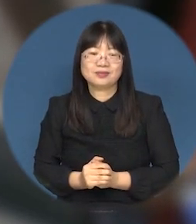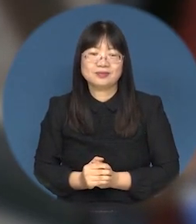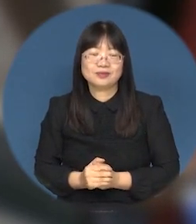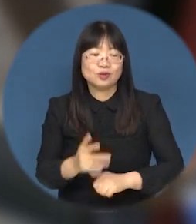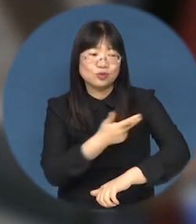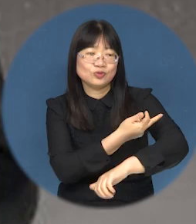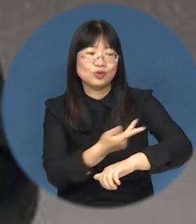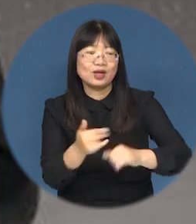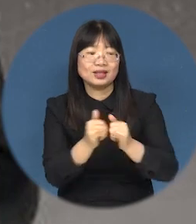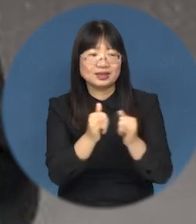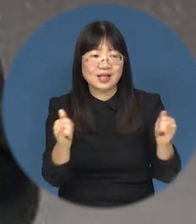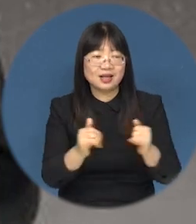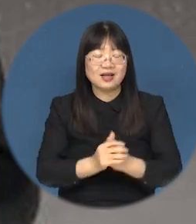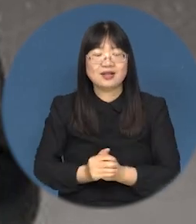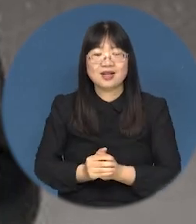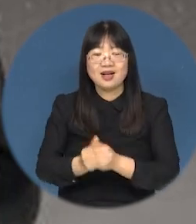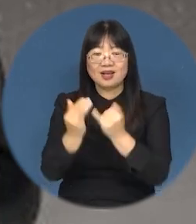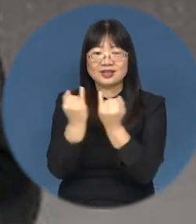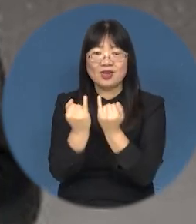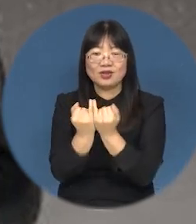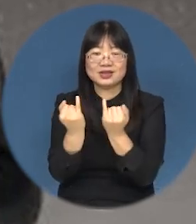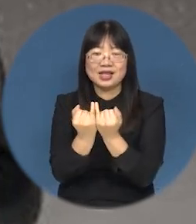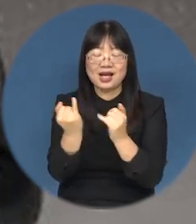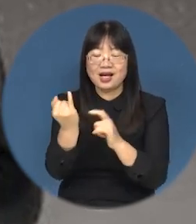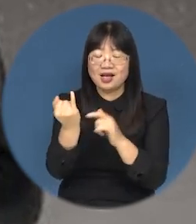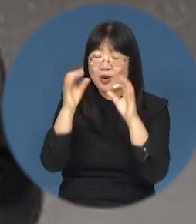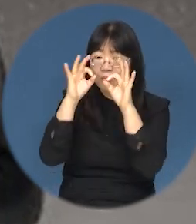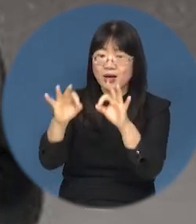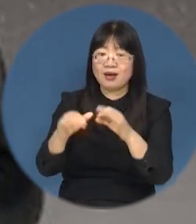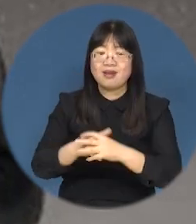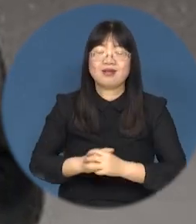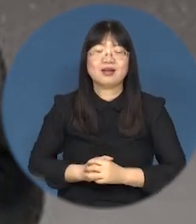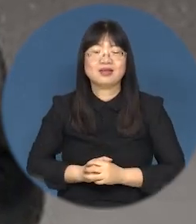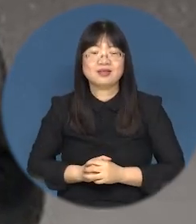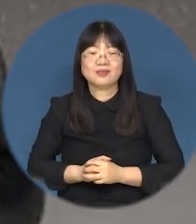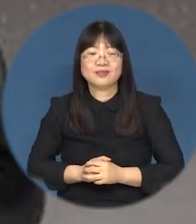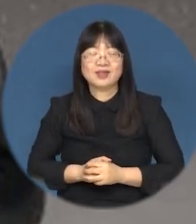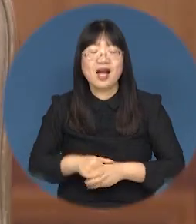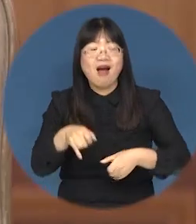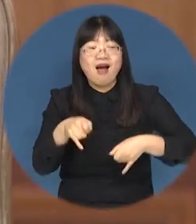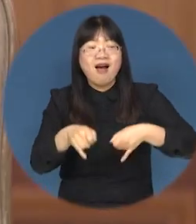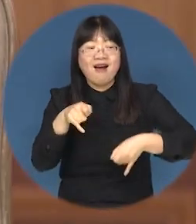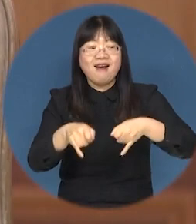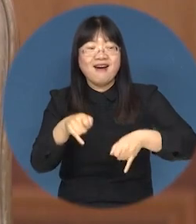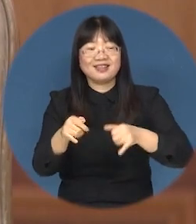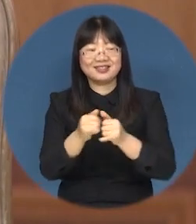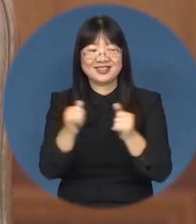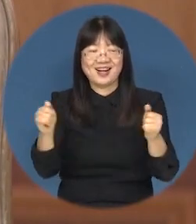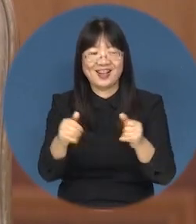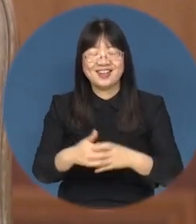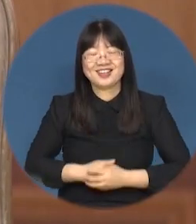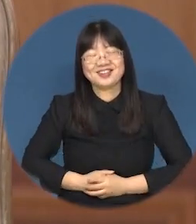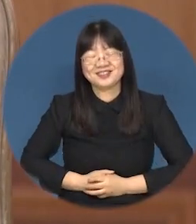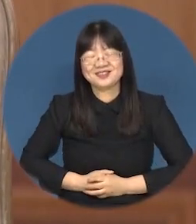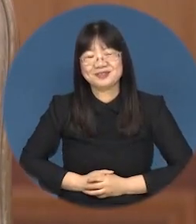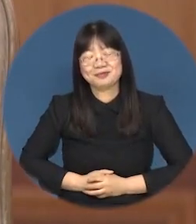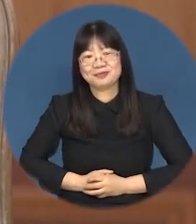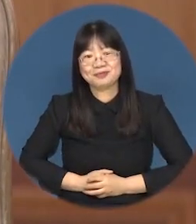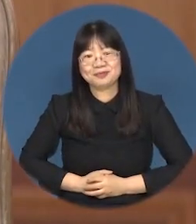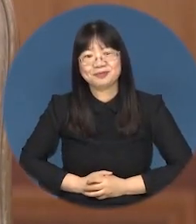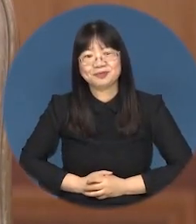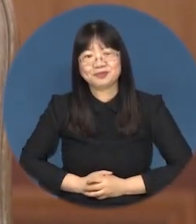뭐죠, 수영하신 분들, 예, 또 여자, 예. 여성분들 같은 경우는 또 하이힐을 신으신 분들. 하이힐도? 예. 아.